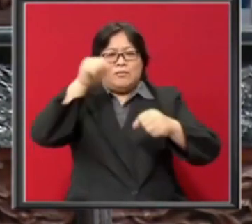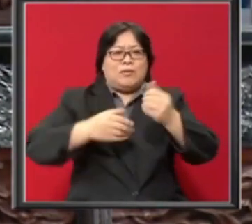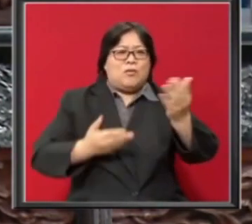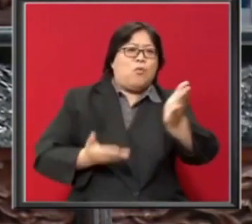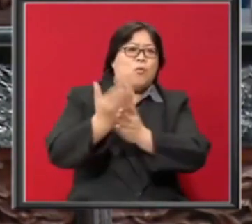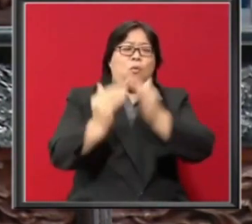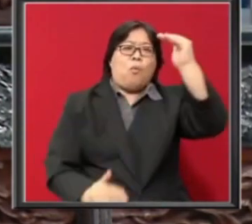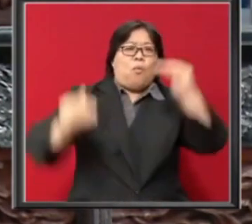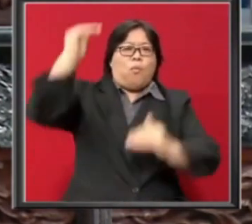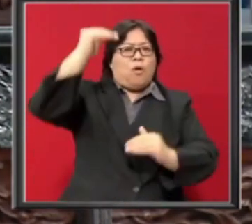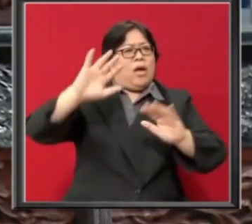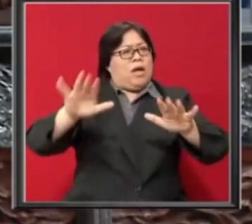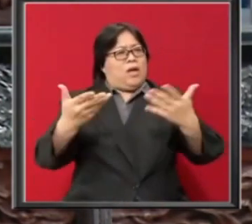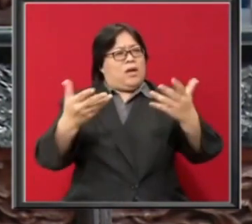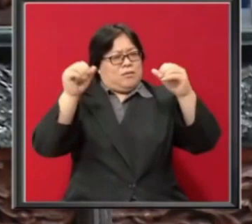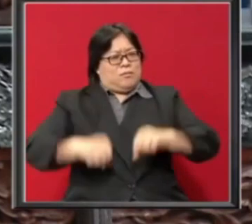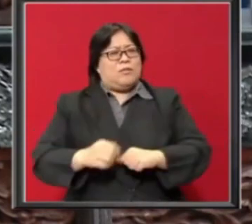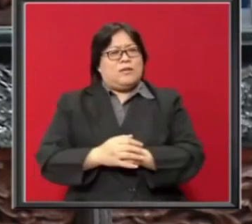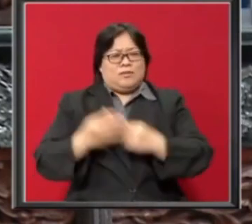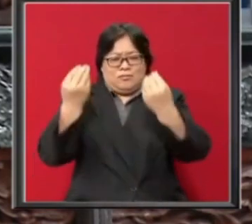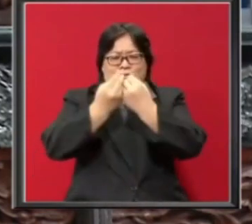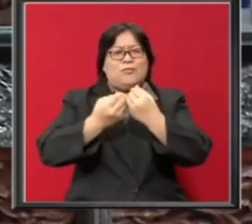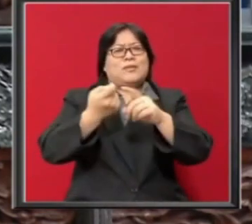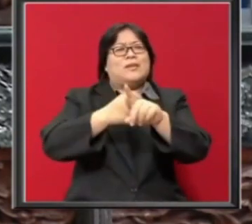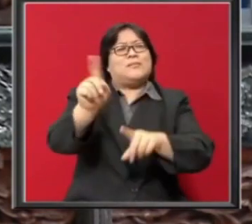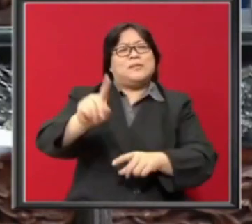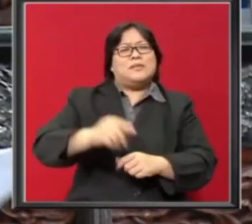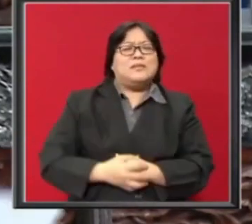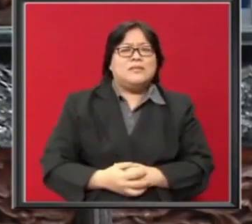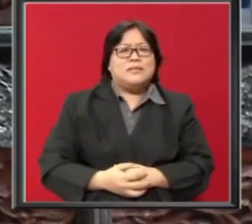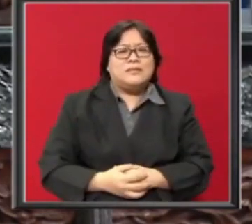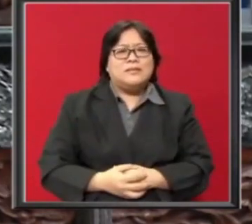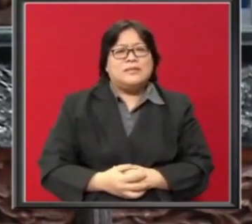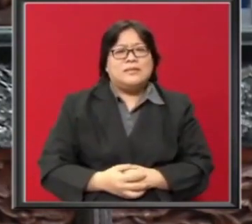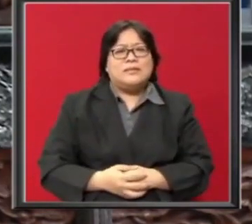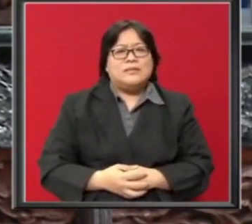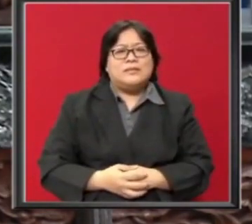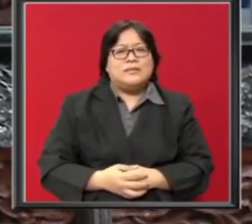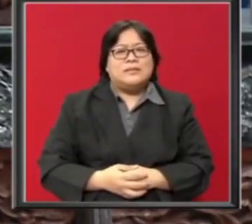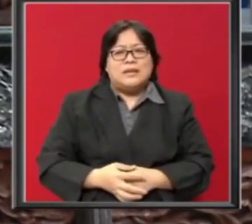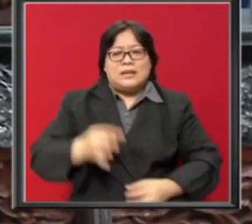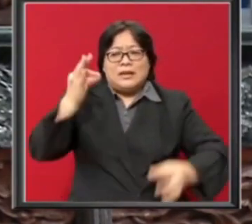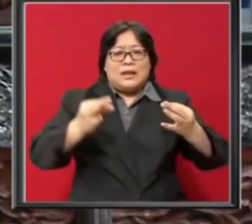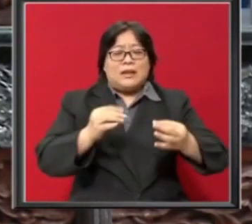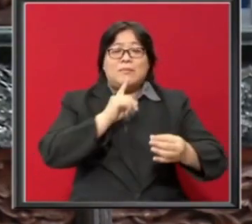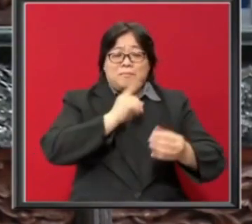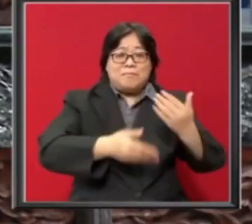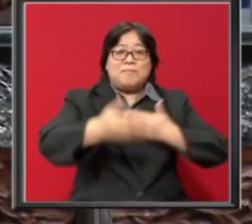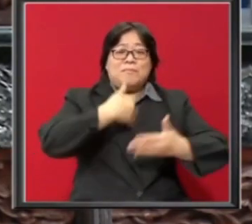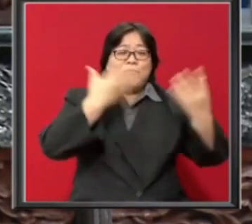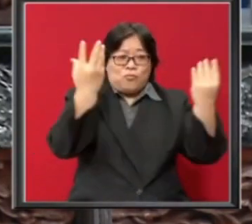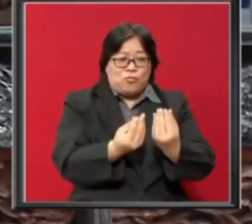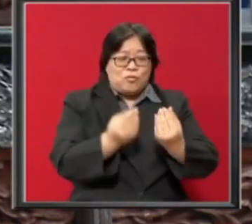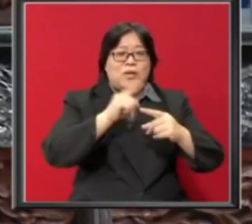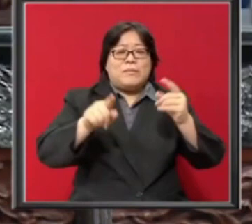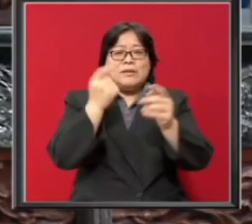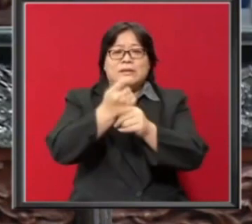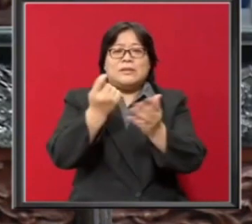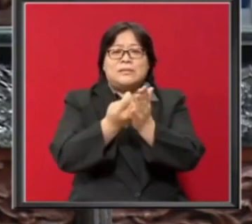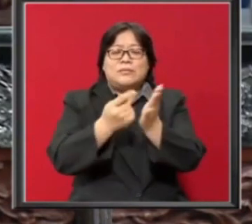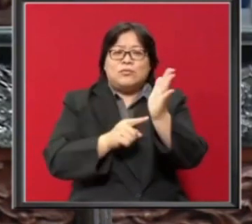bronjong Daiki rada Gimana udah melonjak kalau pengucapan pendapatan